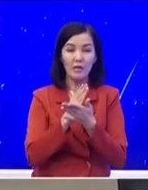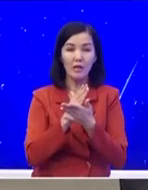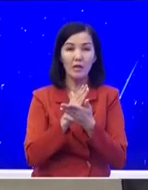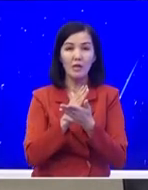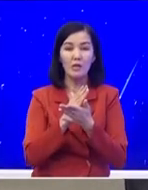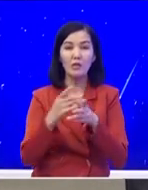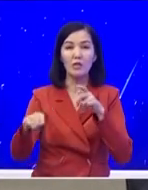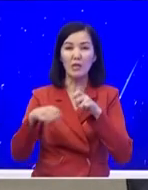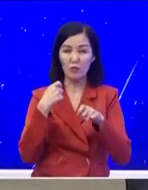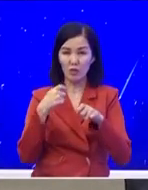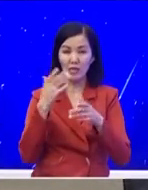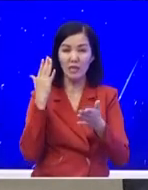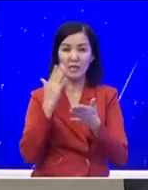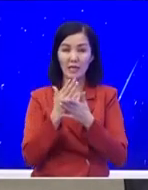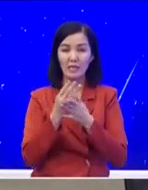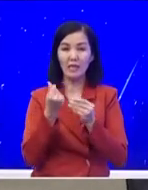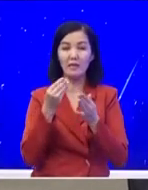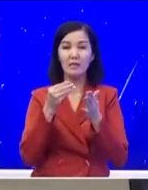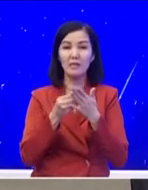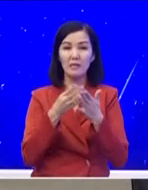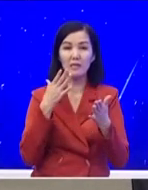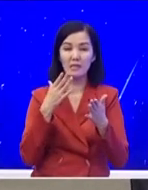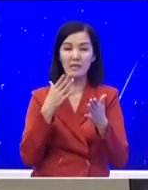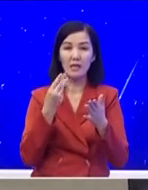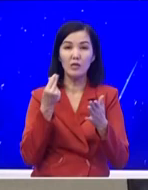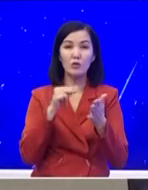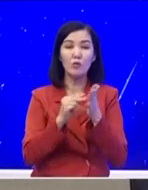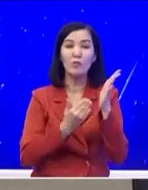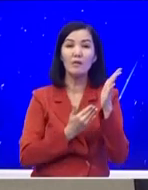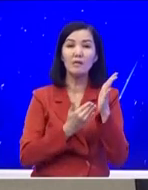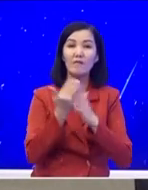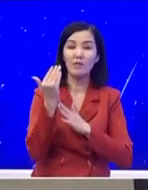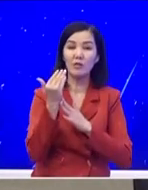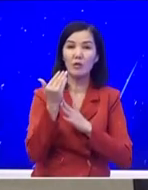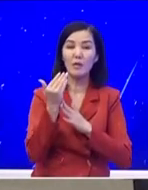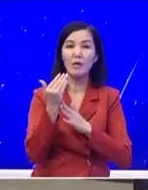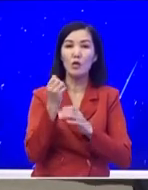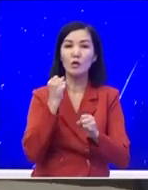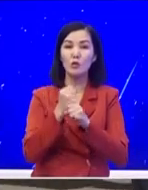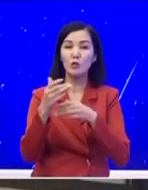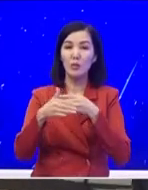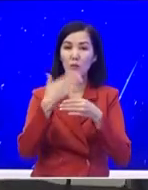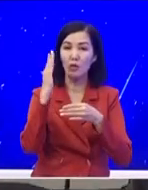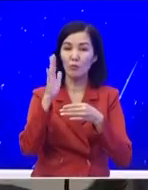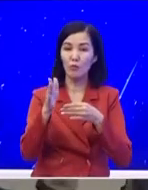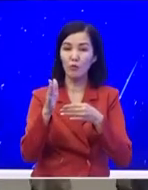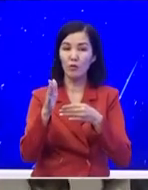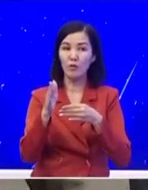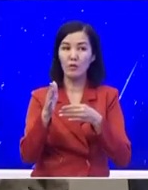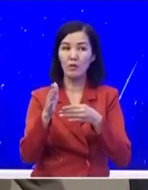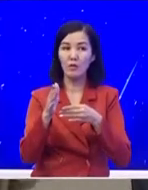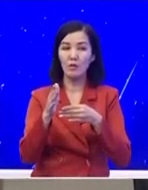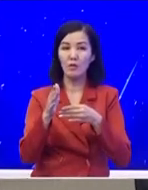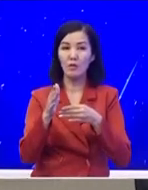установлены необоснованные завышения цен на первые необходимые медикаменты, будут жесткие меры приниматься, вплоть до